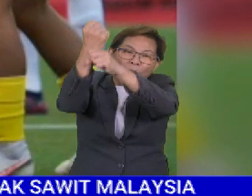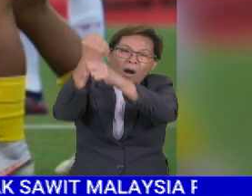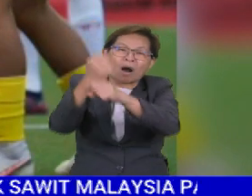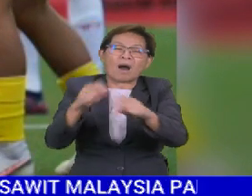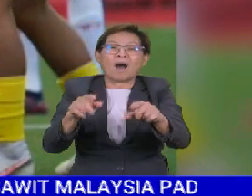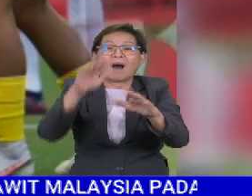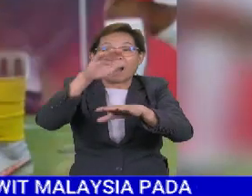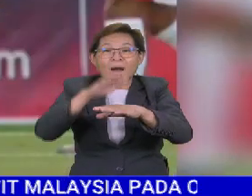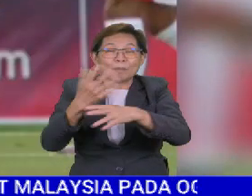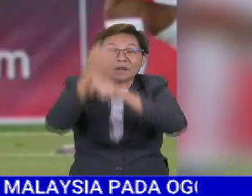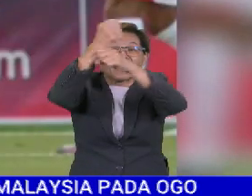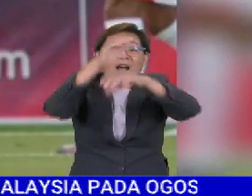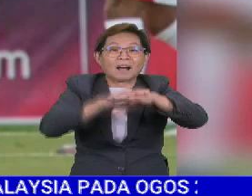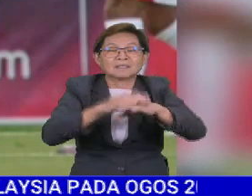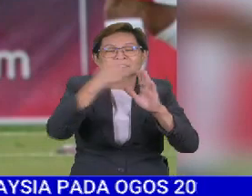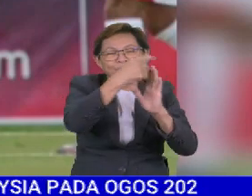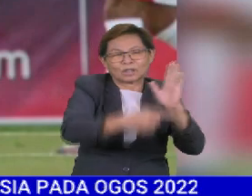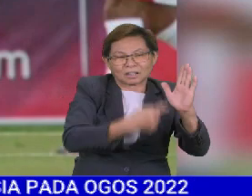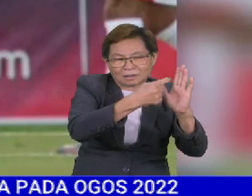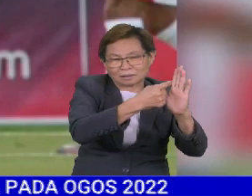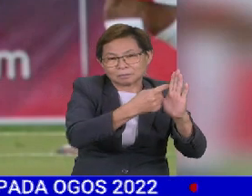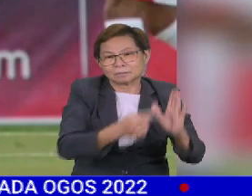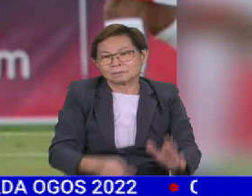Srilanka the lounge